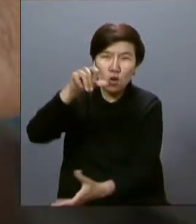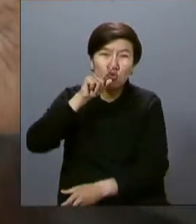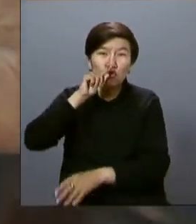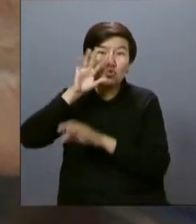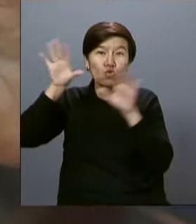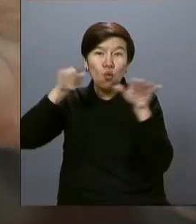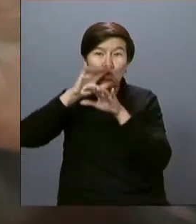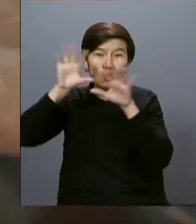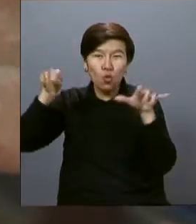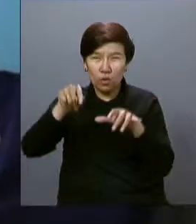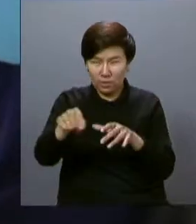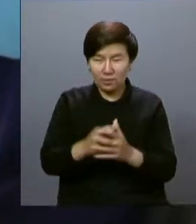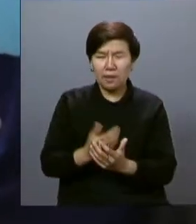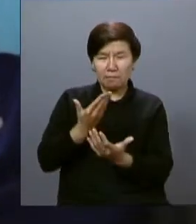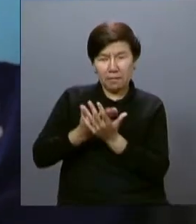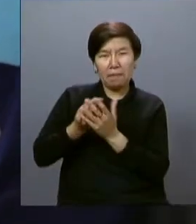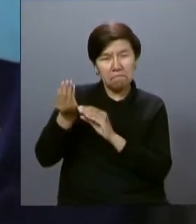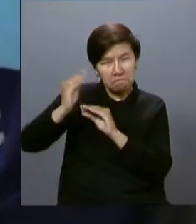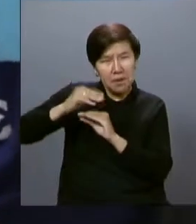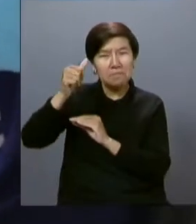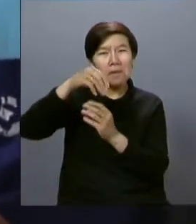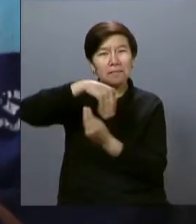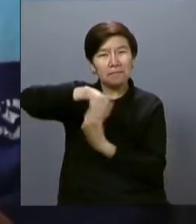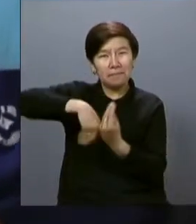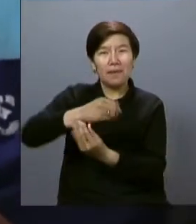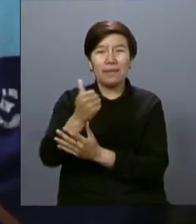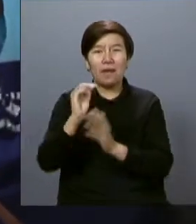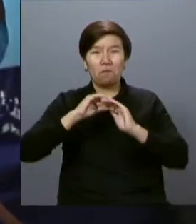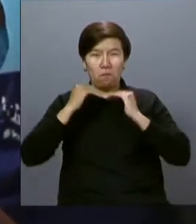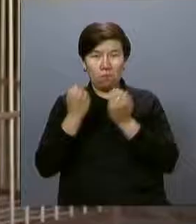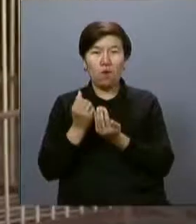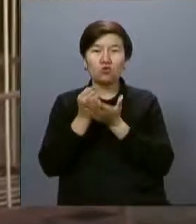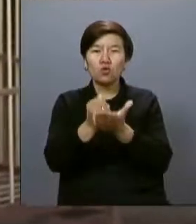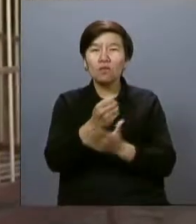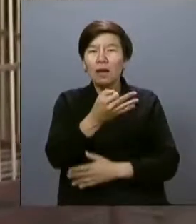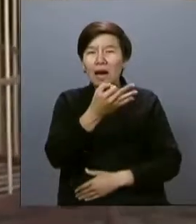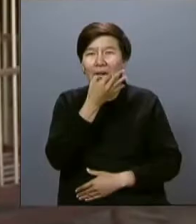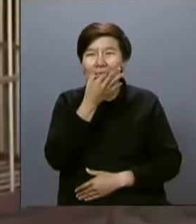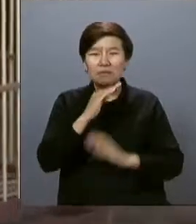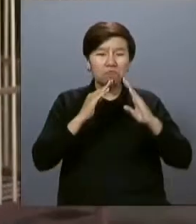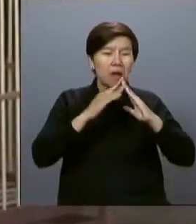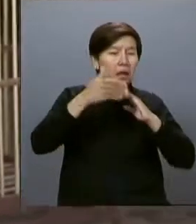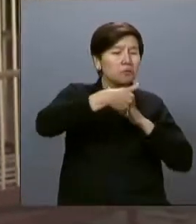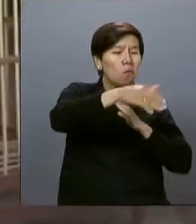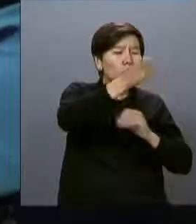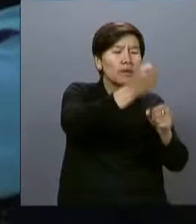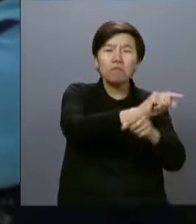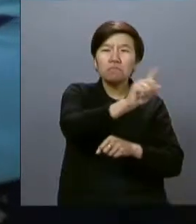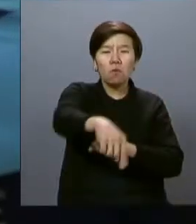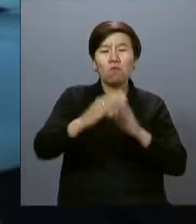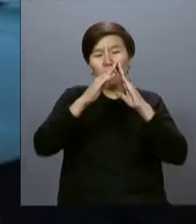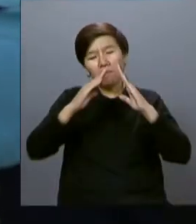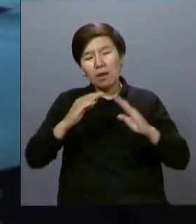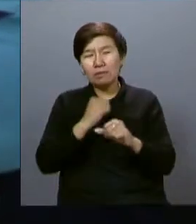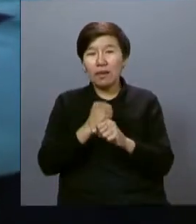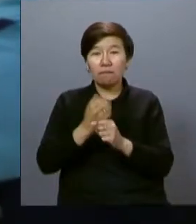การหารายได้แบ่งเบาค่าใช้จ่ายในครอบครัวและเป็นอาชีพที่ไม่ต้องออกไปทำงานนอกพื้นที่โดยราคาขายจะ